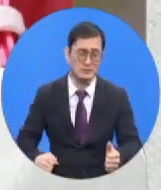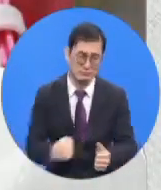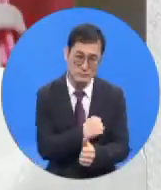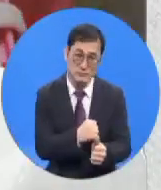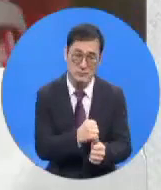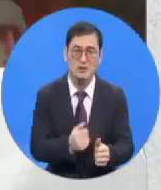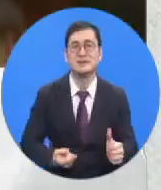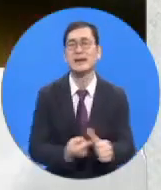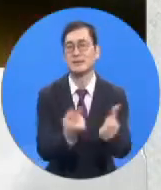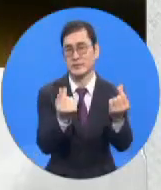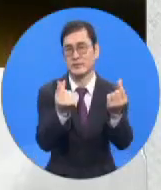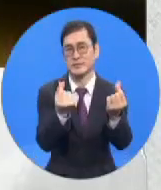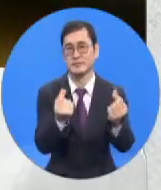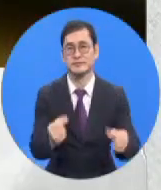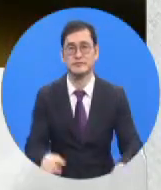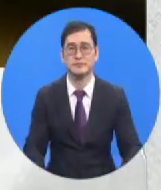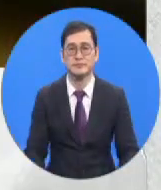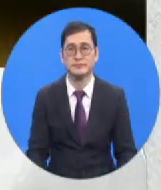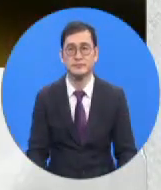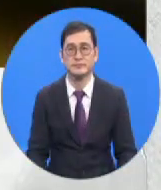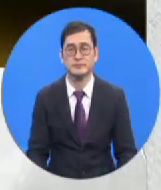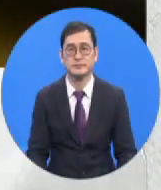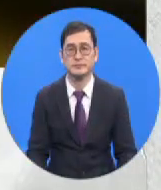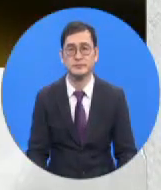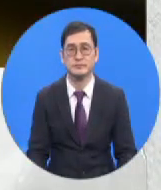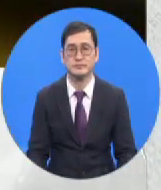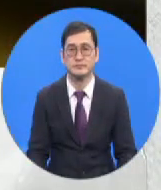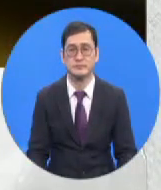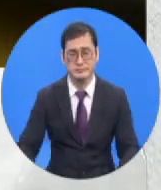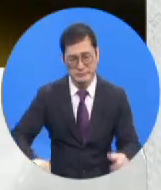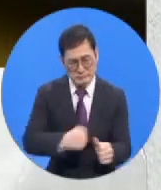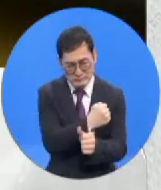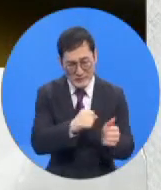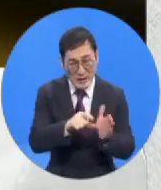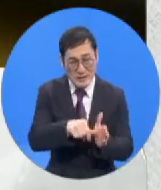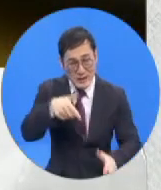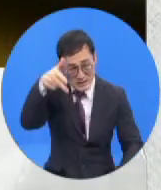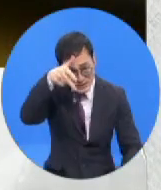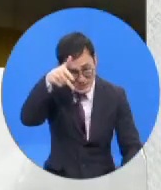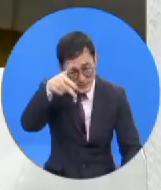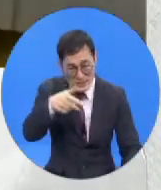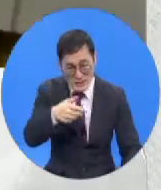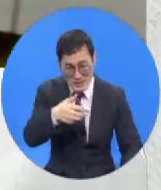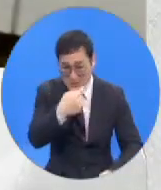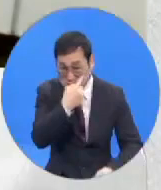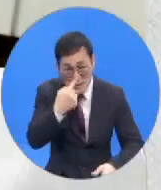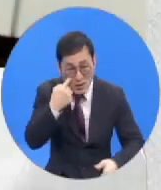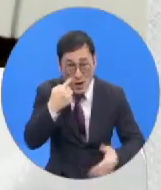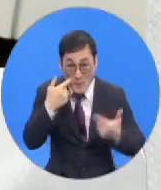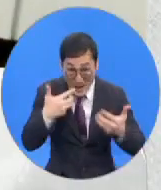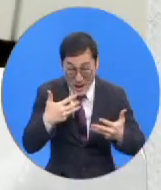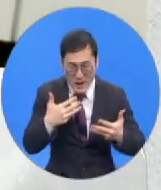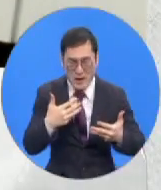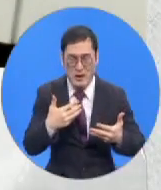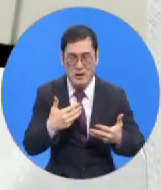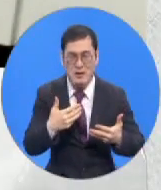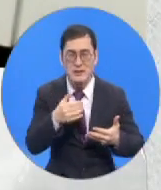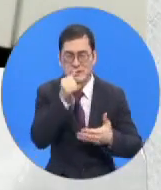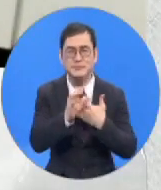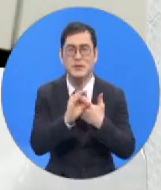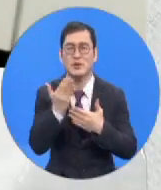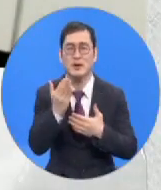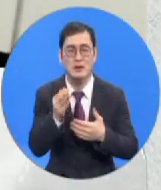때에는 뭐 중간에 이제 목격자나 CCTV나 이런 것이 있으면 훨씬 더 확실하겠지만 그렇지 않다고